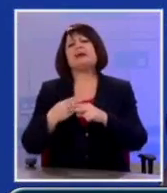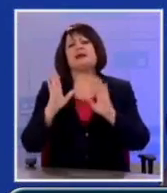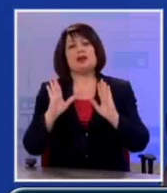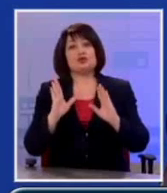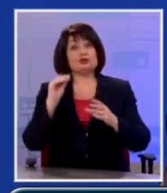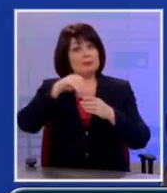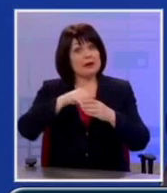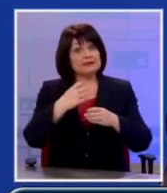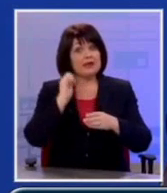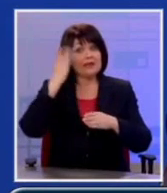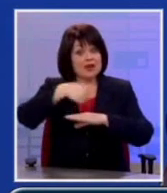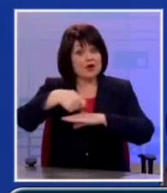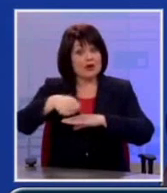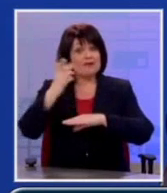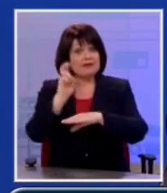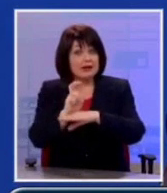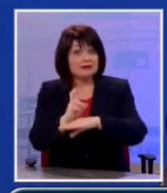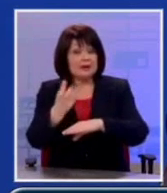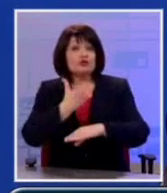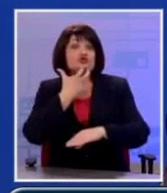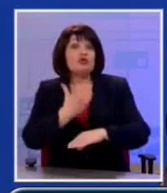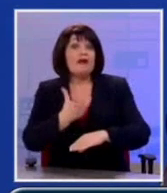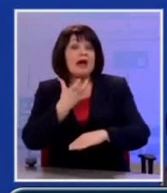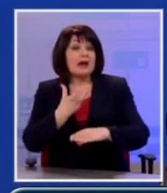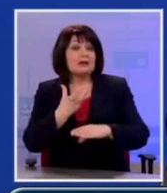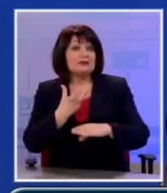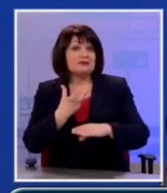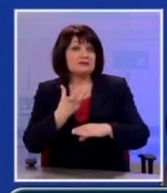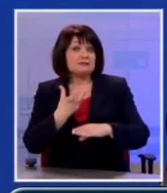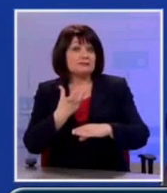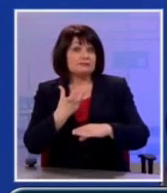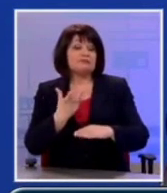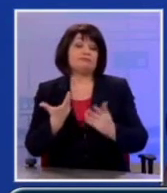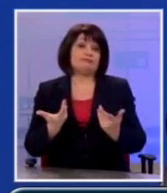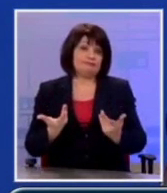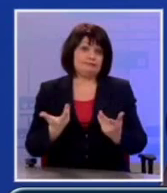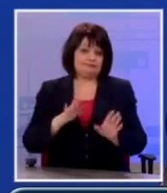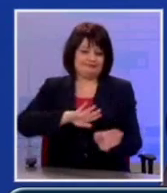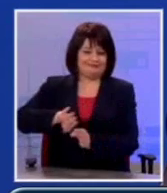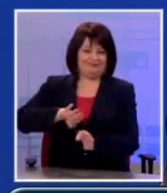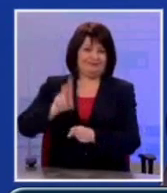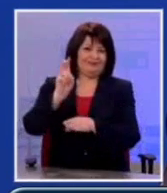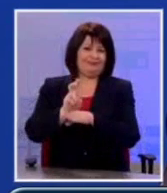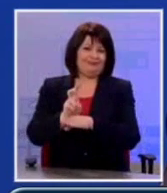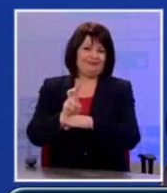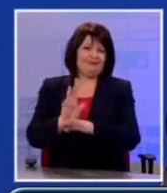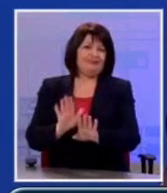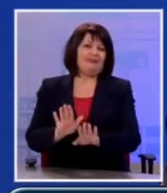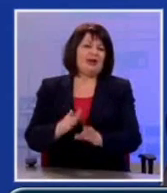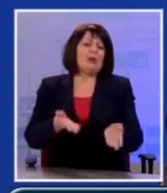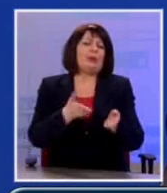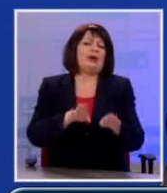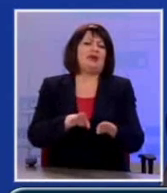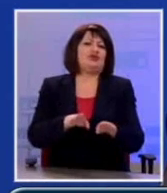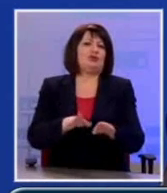και ουσιαστικές. Και άρα το να κρύβονται οι ουσιαστικές στην αχλή των ανουσίων είναι και αυτό